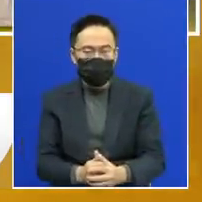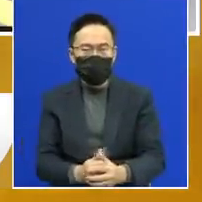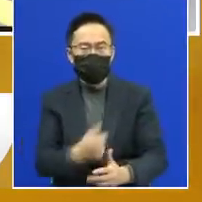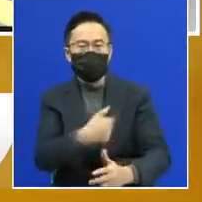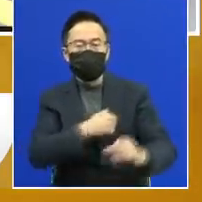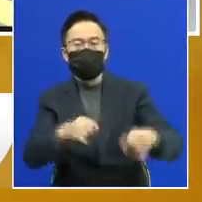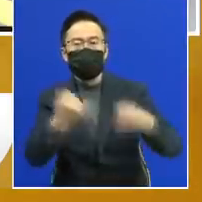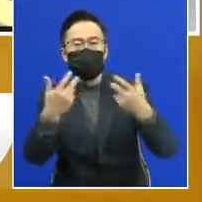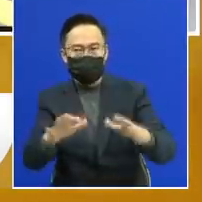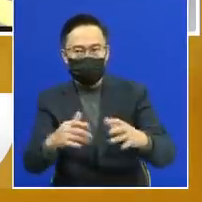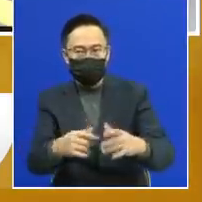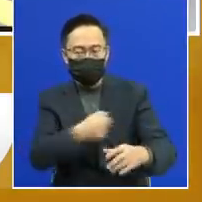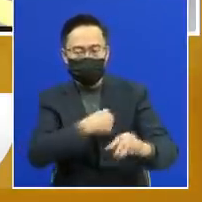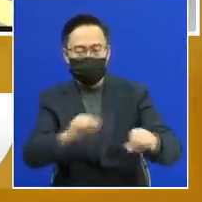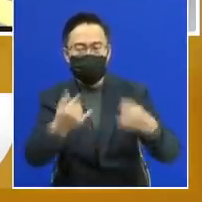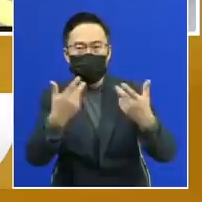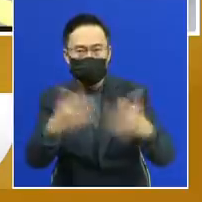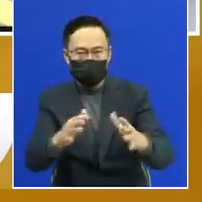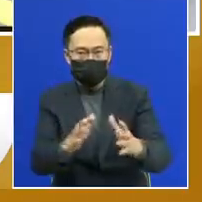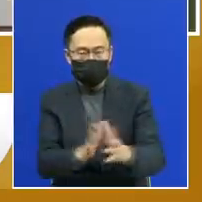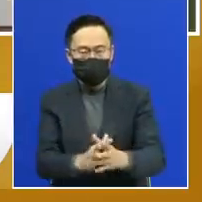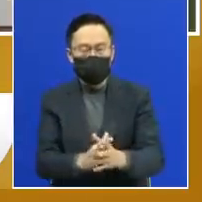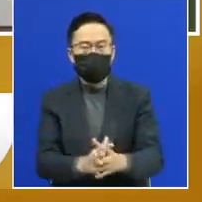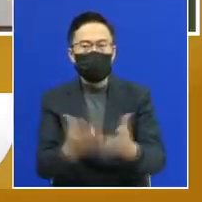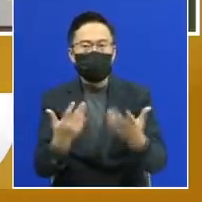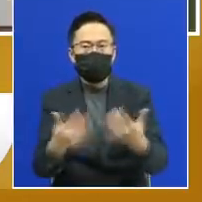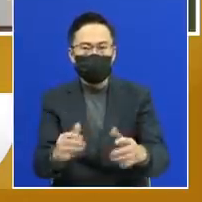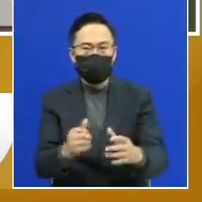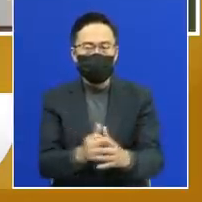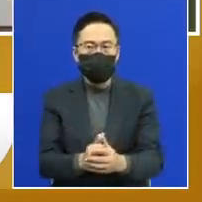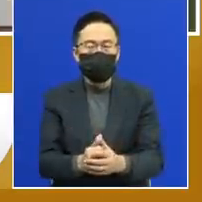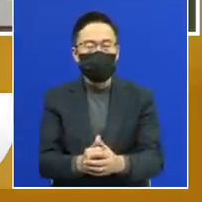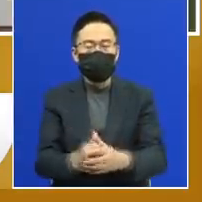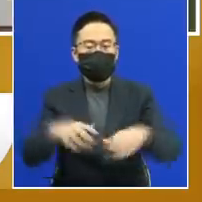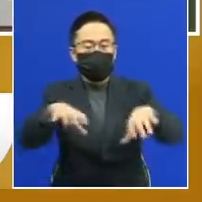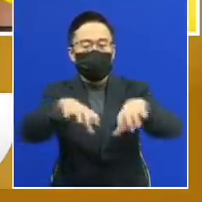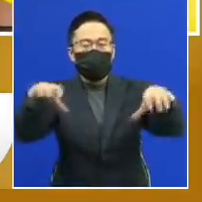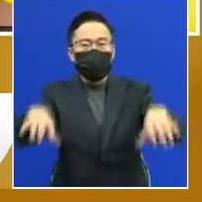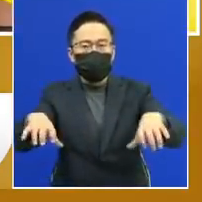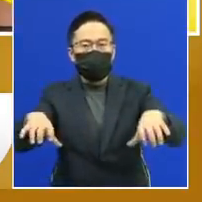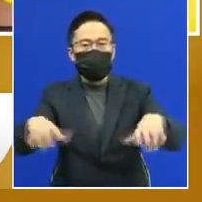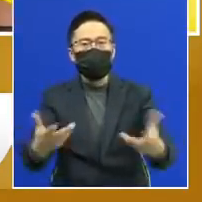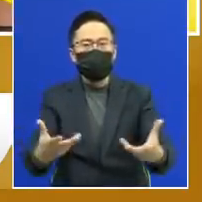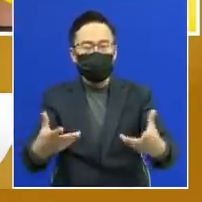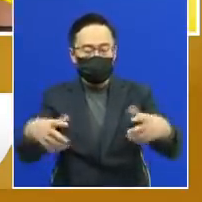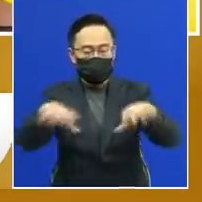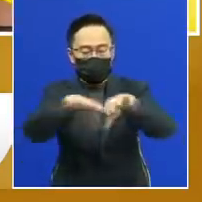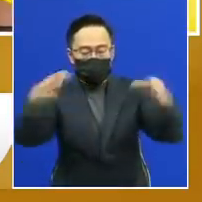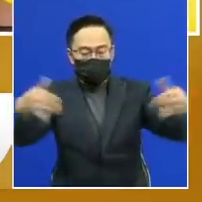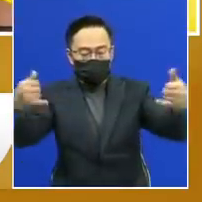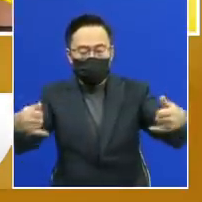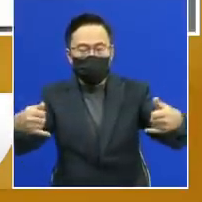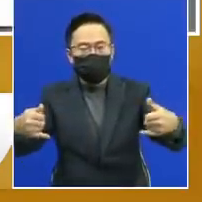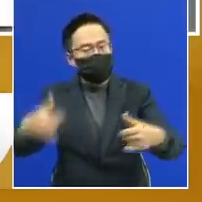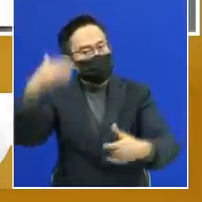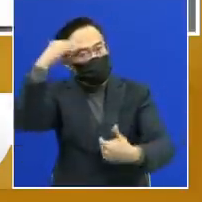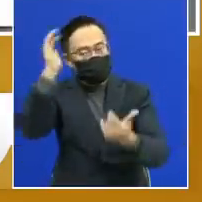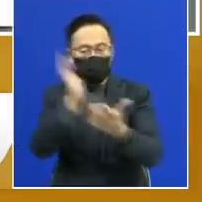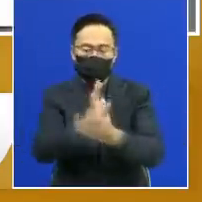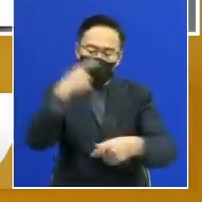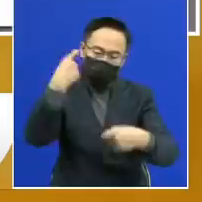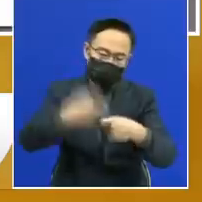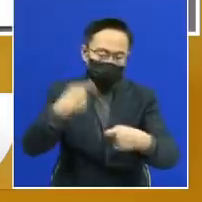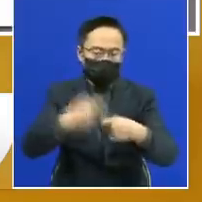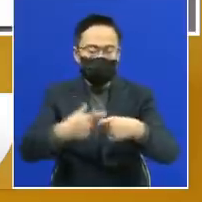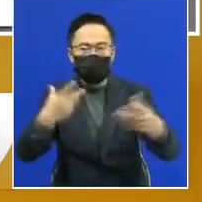าที่เนี่ยต้องหยิบเอาบันทึกประจำวันไปให้เซ็นคนละห้องอะคิดดูสิคะเจ้าหน้าที่ตำรวจที่เป็นร้อยเวรจนใจนะคะไม่รู้ว่าจะท